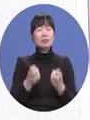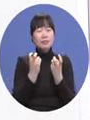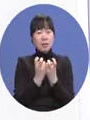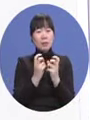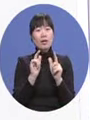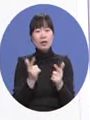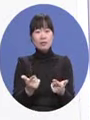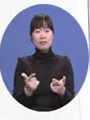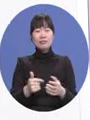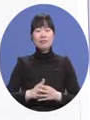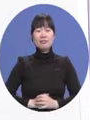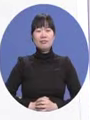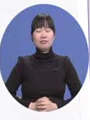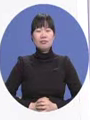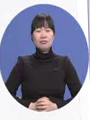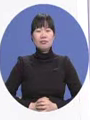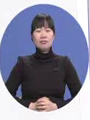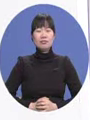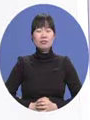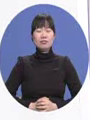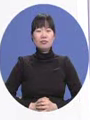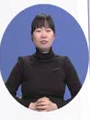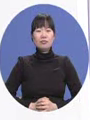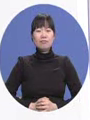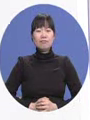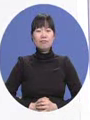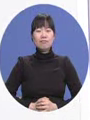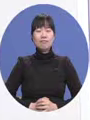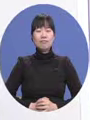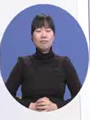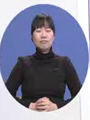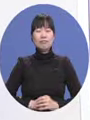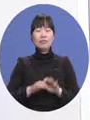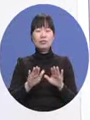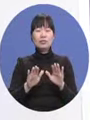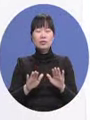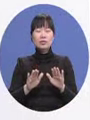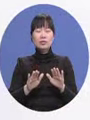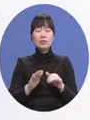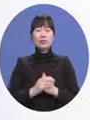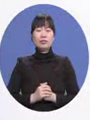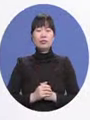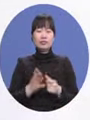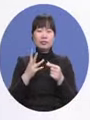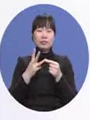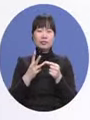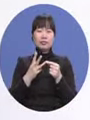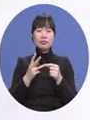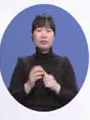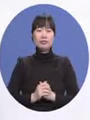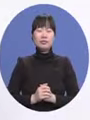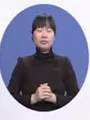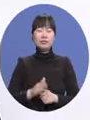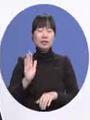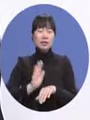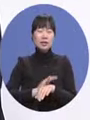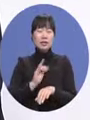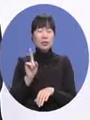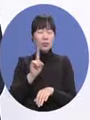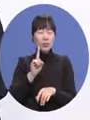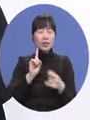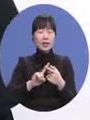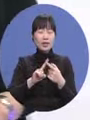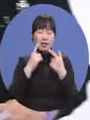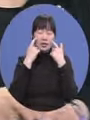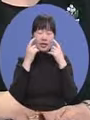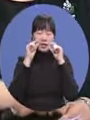방법이 아니에요, 여러분. 우리가. 그래서 이 과정이 중요합니다. 세 번째는 뭐냐면 잘못이